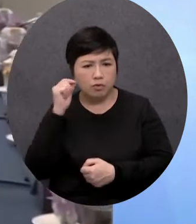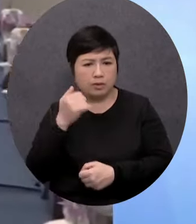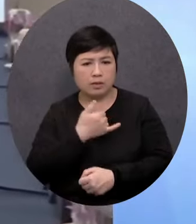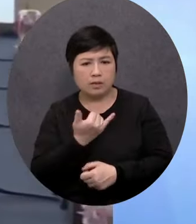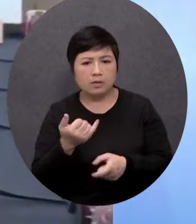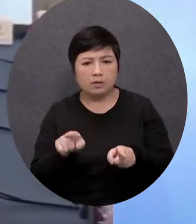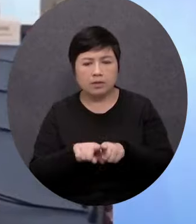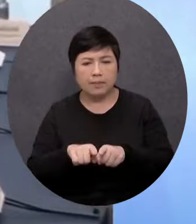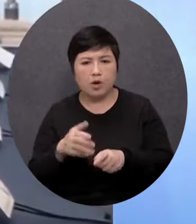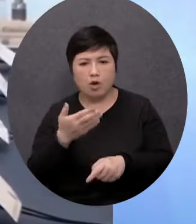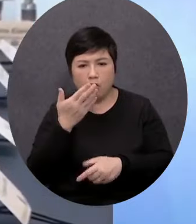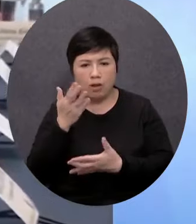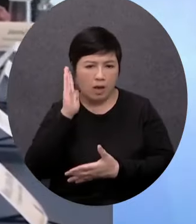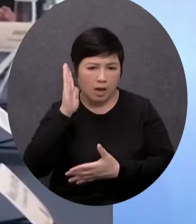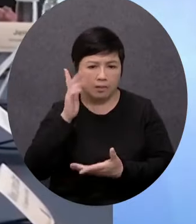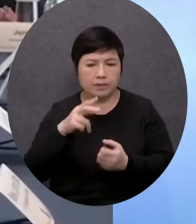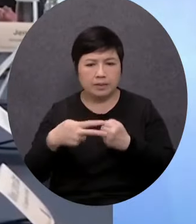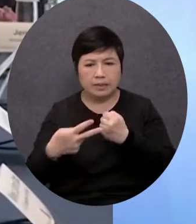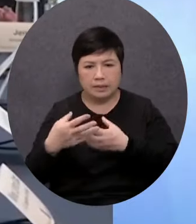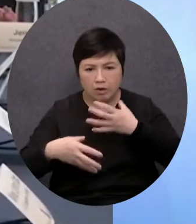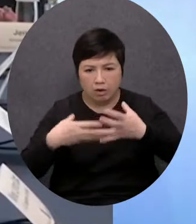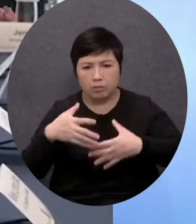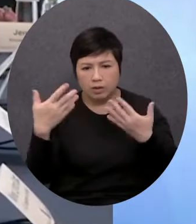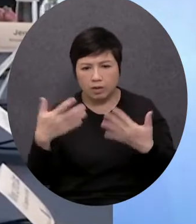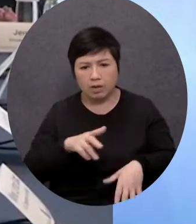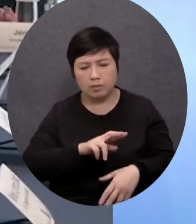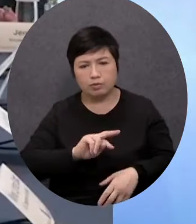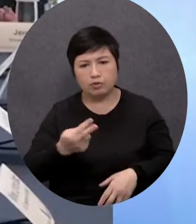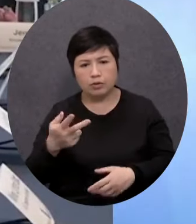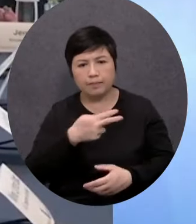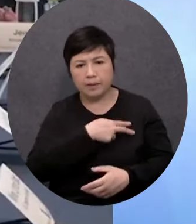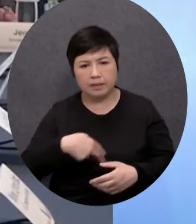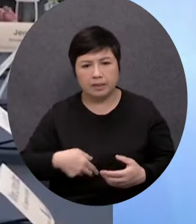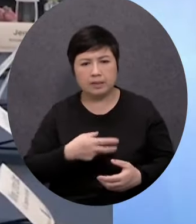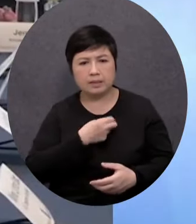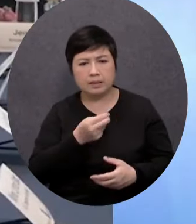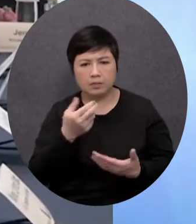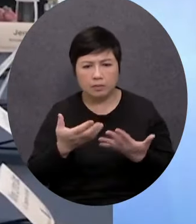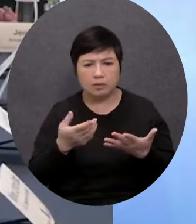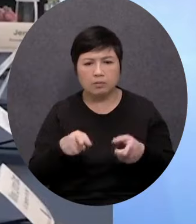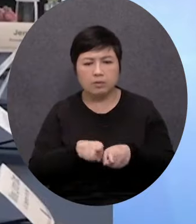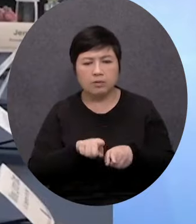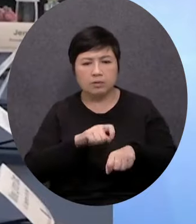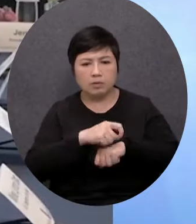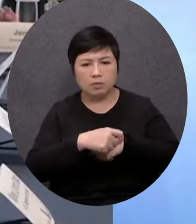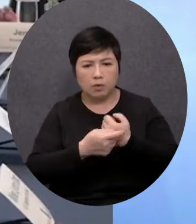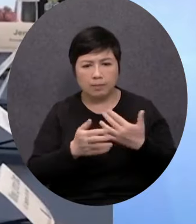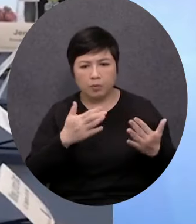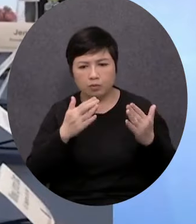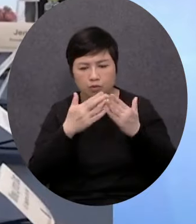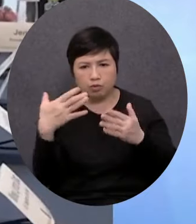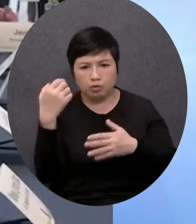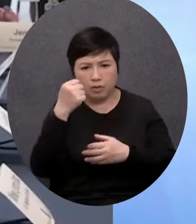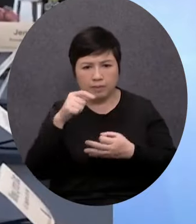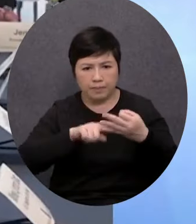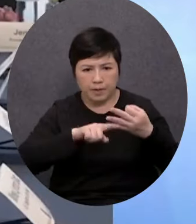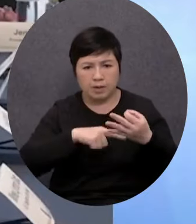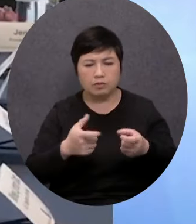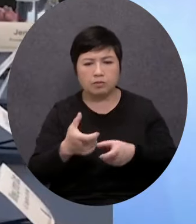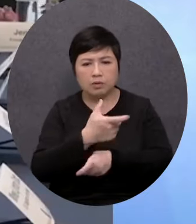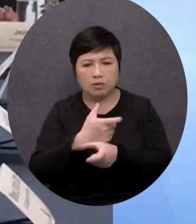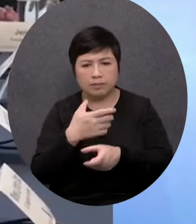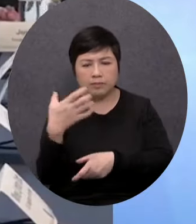何立峰舉行第二輪會談，之後轉到北京，星期日預計會同國務院總理李強、財政部部